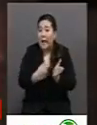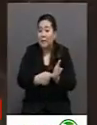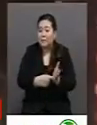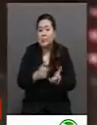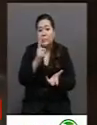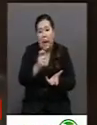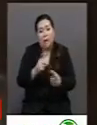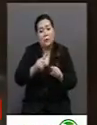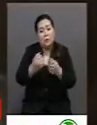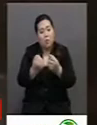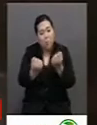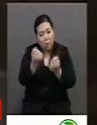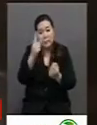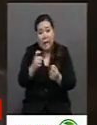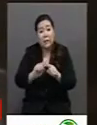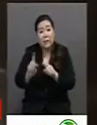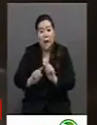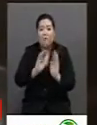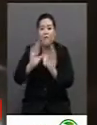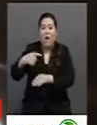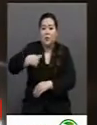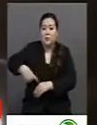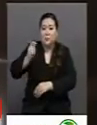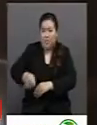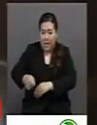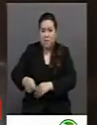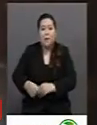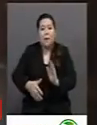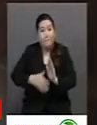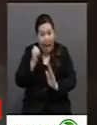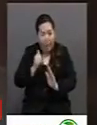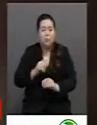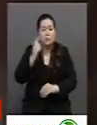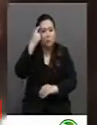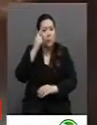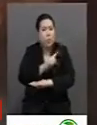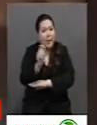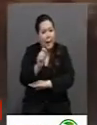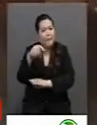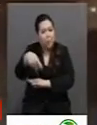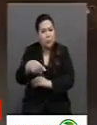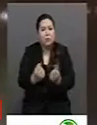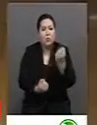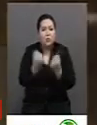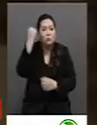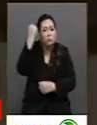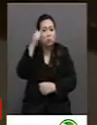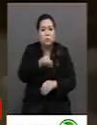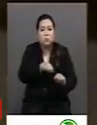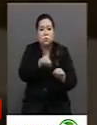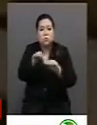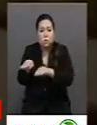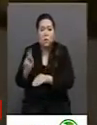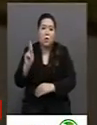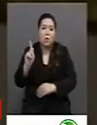500,000 บาทไว้ที่ศาลด้วยก็คาดว่าน่าจะนำรถเมย์ออกจากท่าเรือได้ในวันอังคารวันพุธนี้แล้วก็นำส่งมอบให้กับขสมก